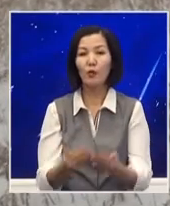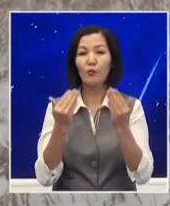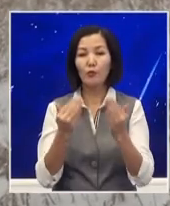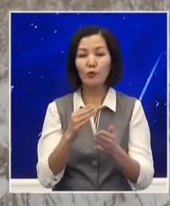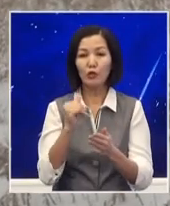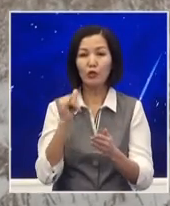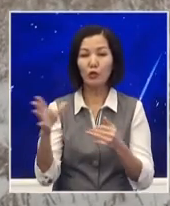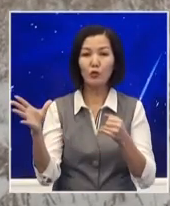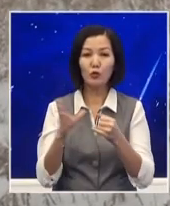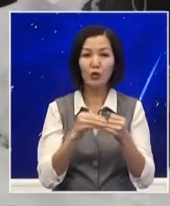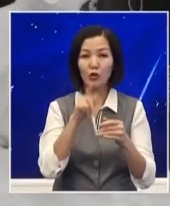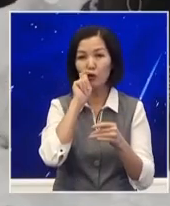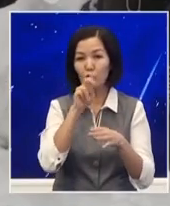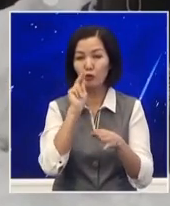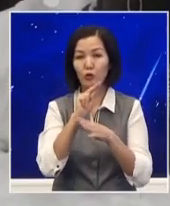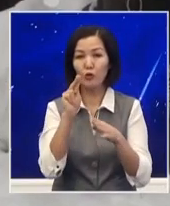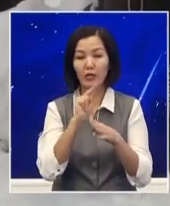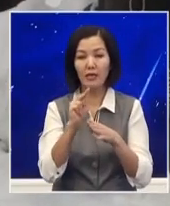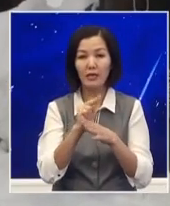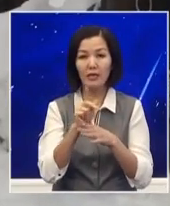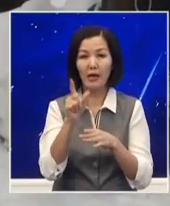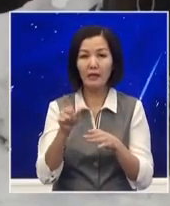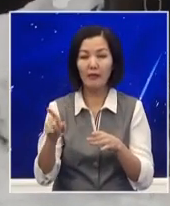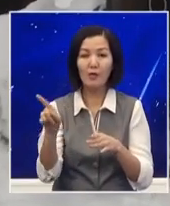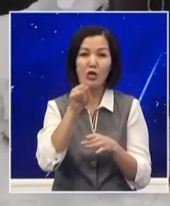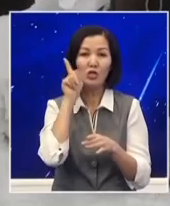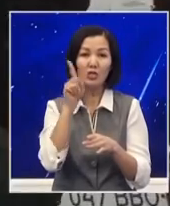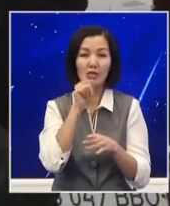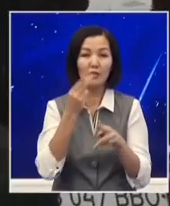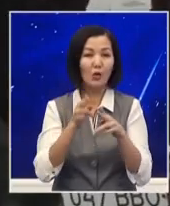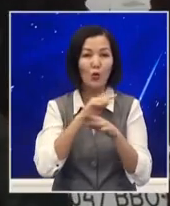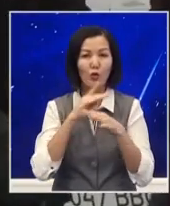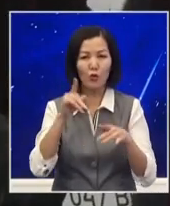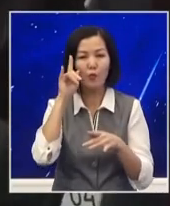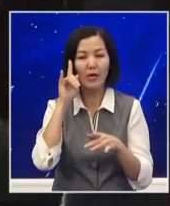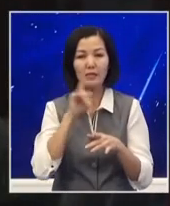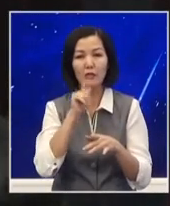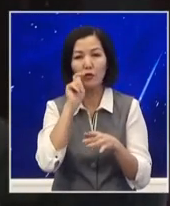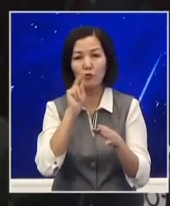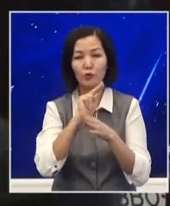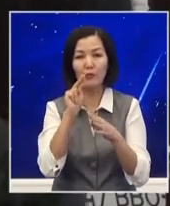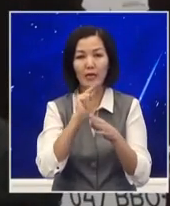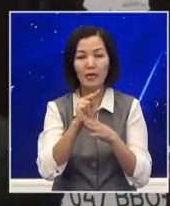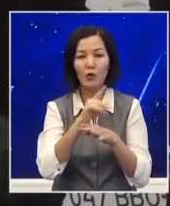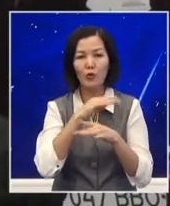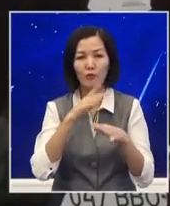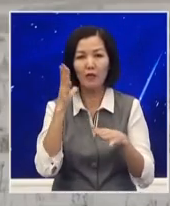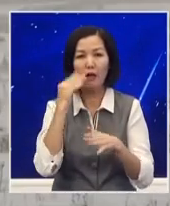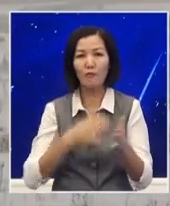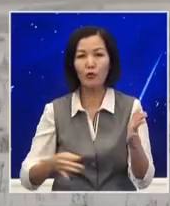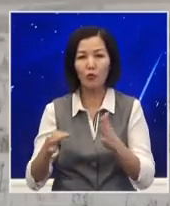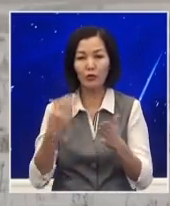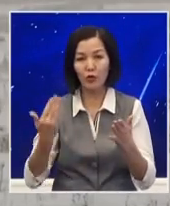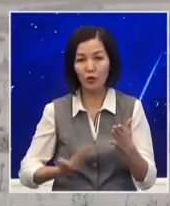Жетісу жерінде құсбегілік өнерді жанына серік етіп жүрген жас бүркітшілер аз емес. Қазақстандық құсбегілердің тең жартысы Алматы